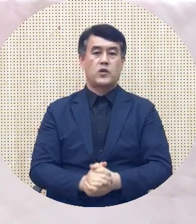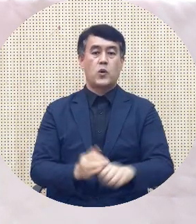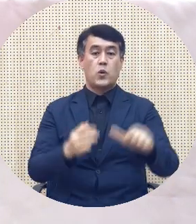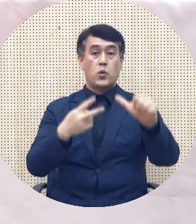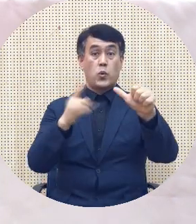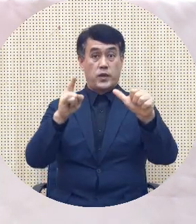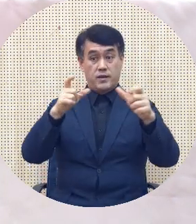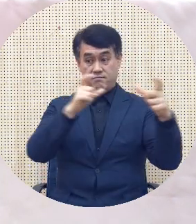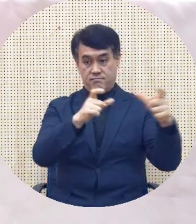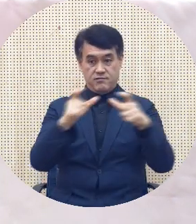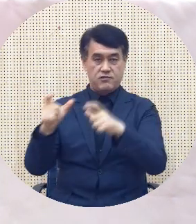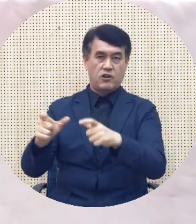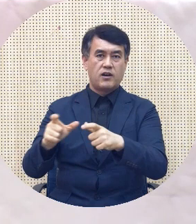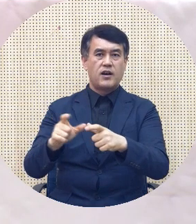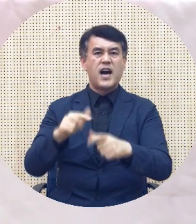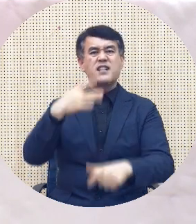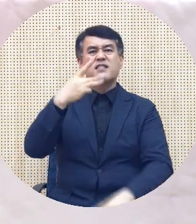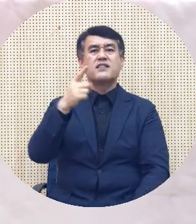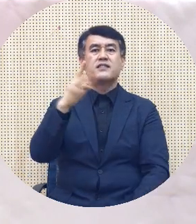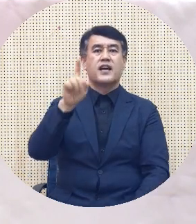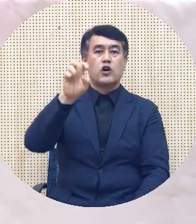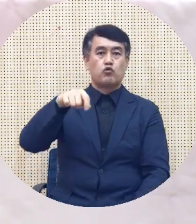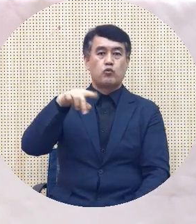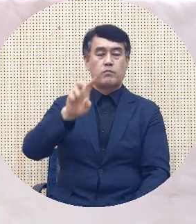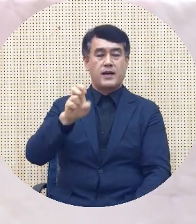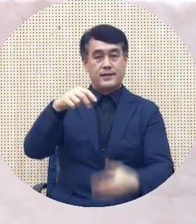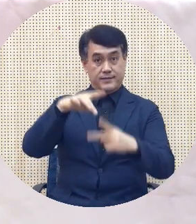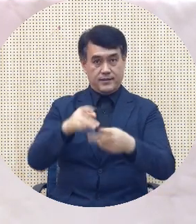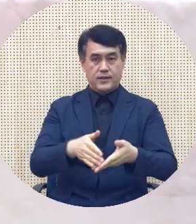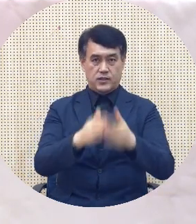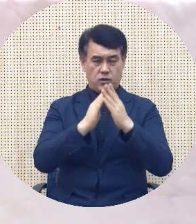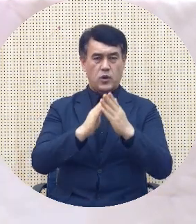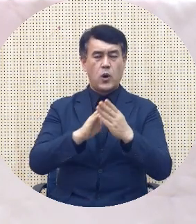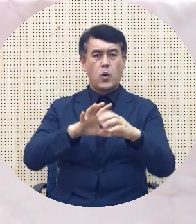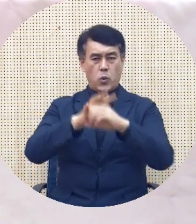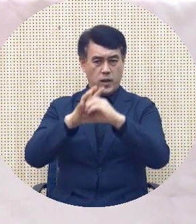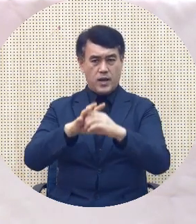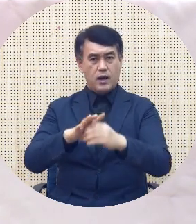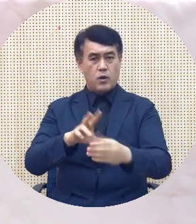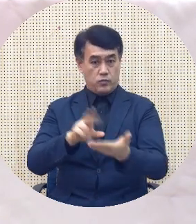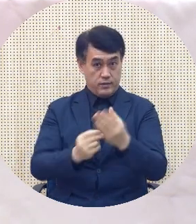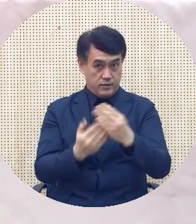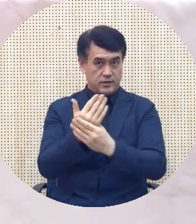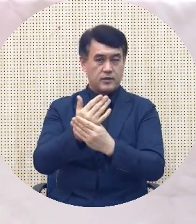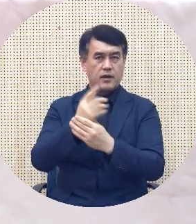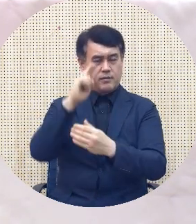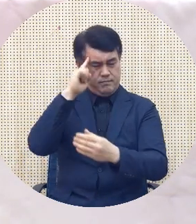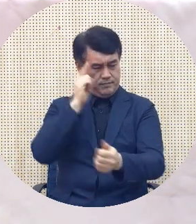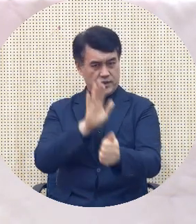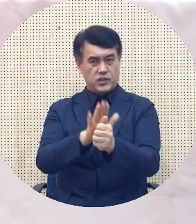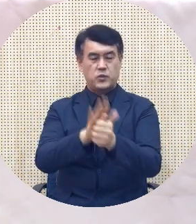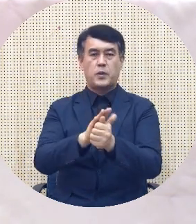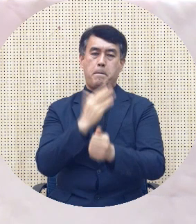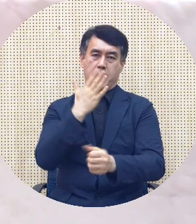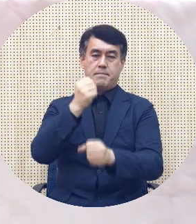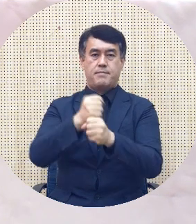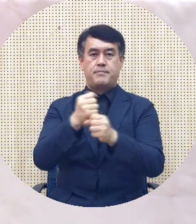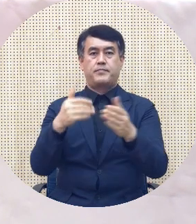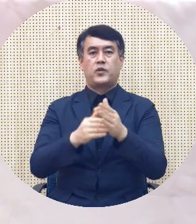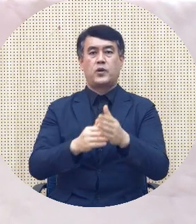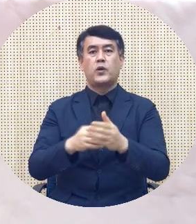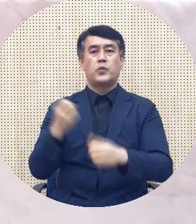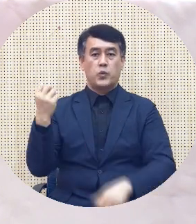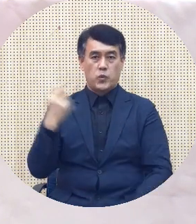권역에 권역별 트라우마 센터를 설치하여 코로나19 등 재난 발생 시 체계적인 심리 지원이 가능하도록 하였습니다.